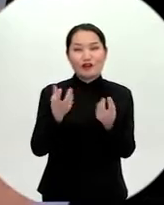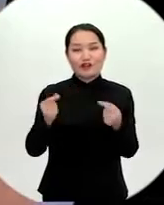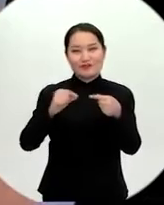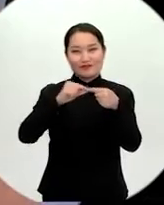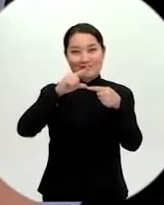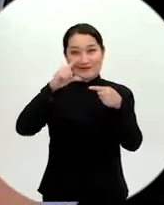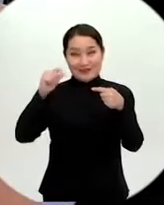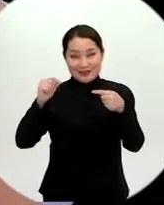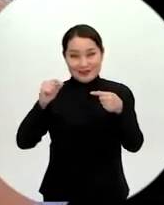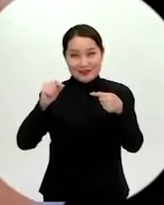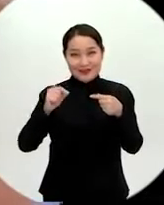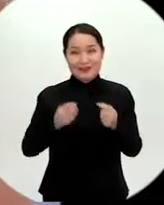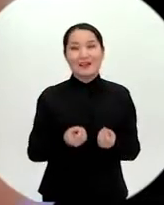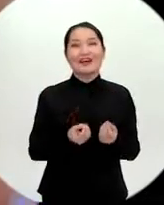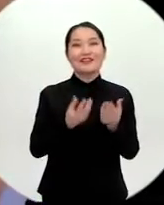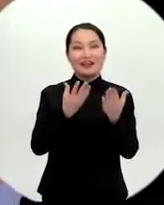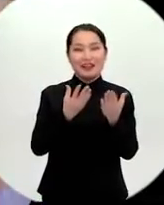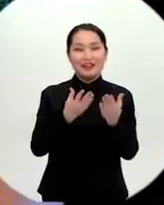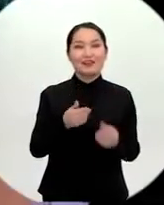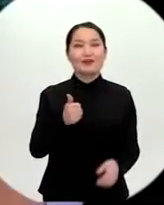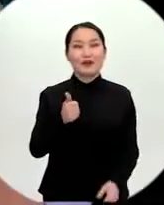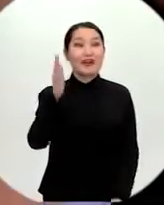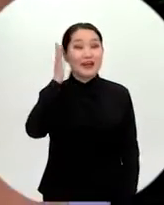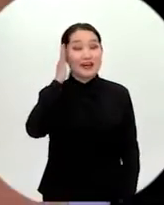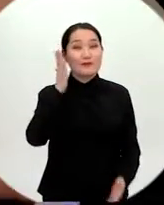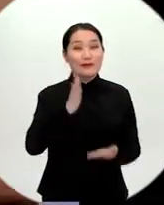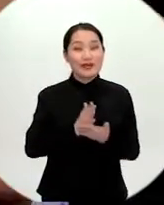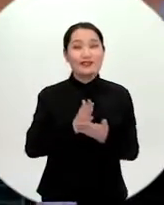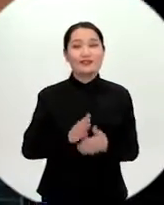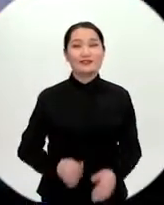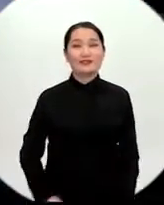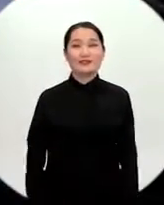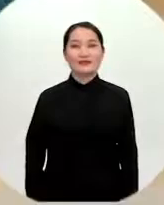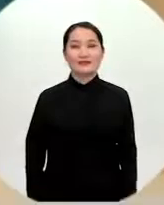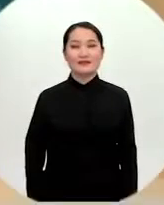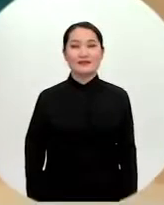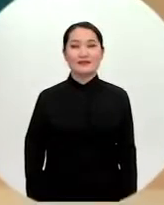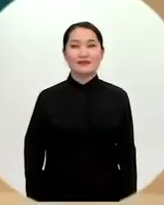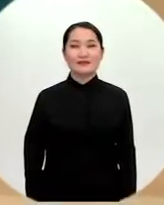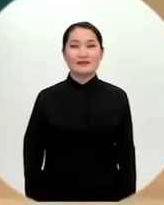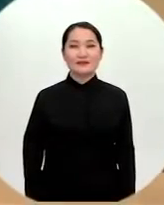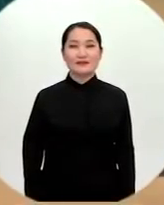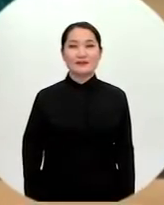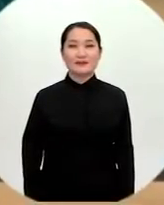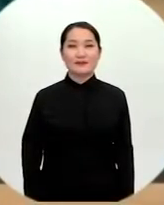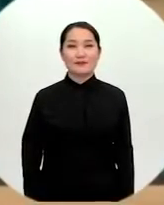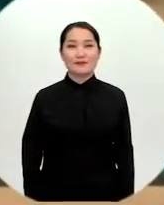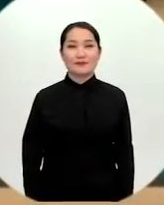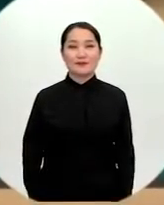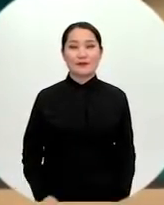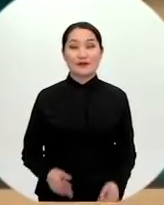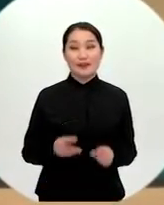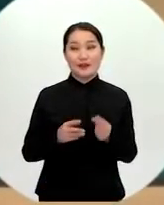Нэг ижил хэмжээтэй олон дахин ховилж гарах юм арга байгаа. За одоо эндээс энэ хоёрыг